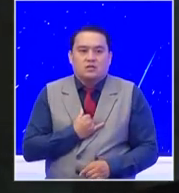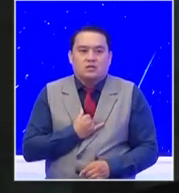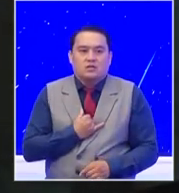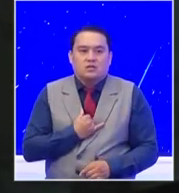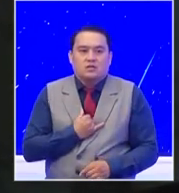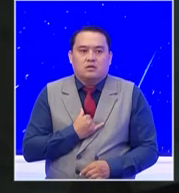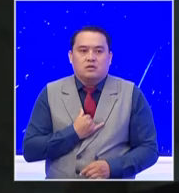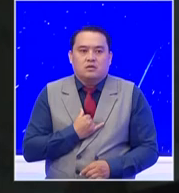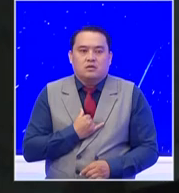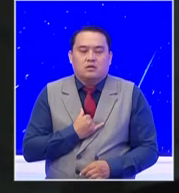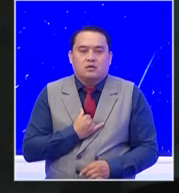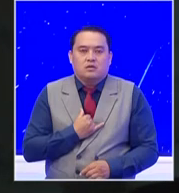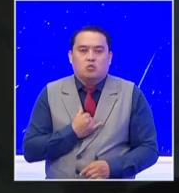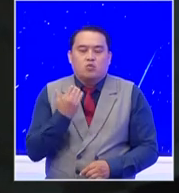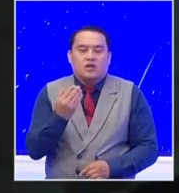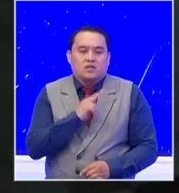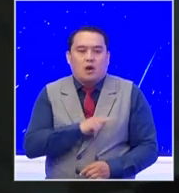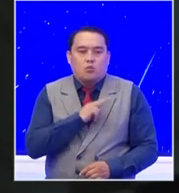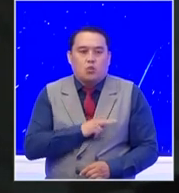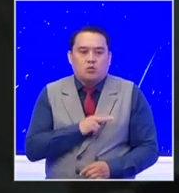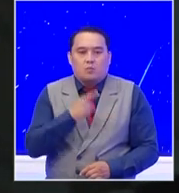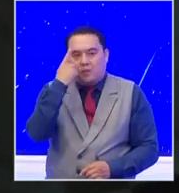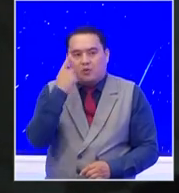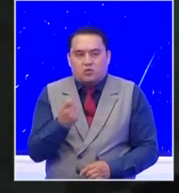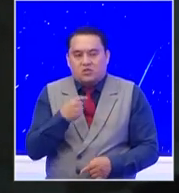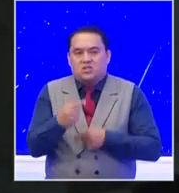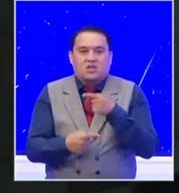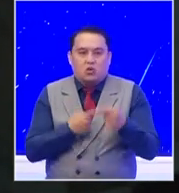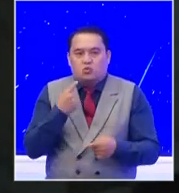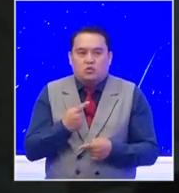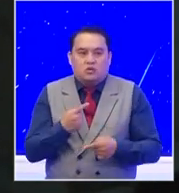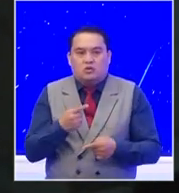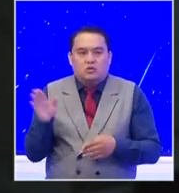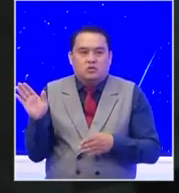заведение, так как у вас работает, мы сегодня предупреждаем, что в следующий раз перетек